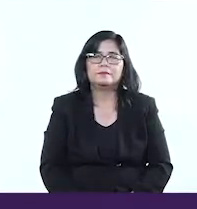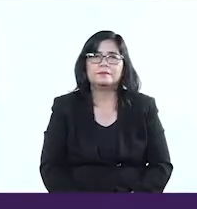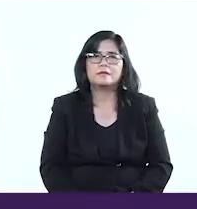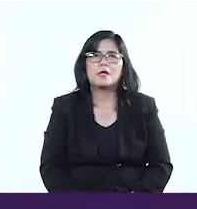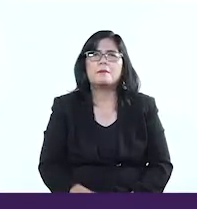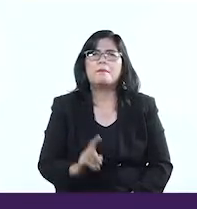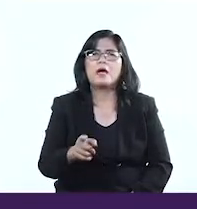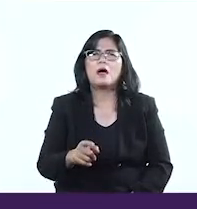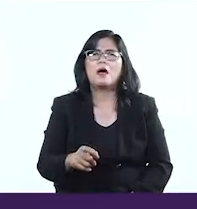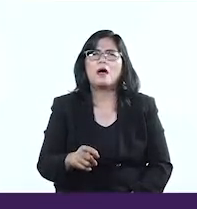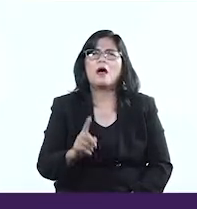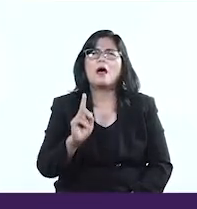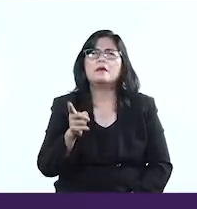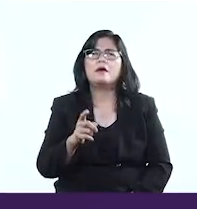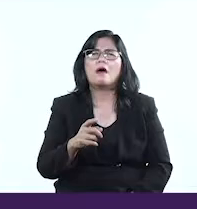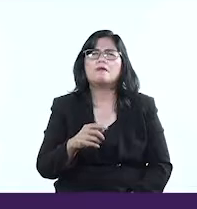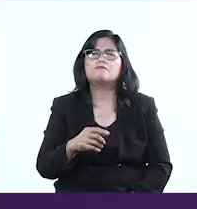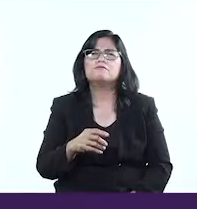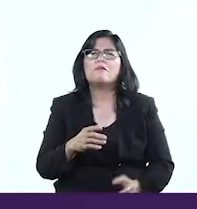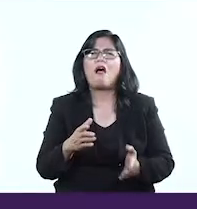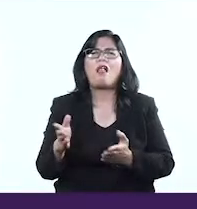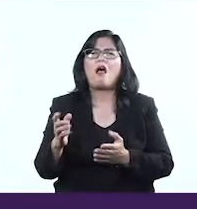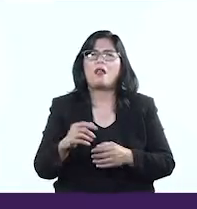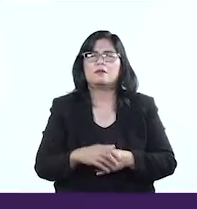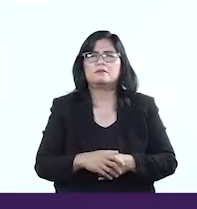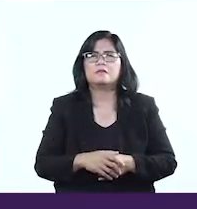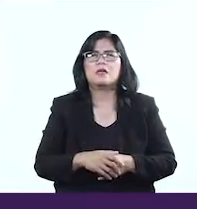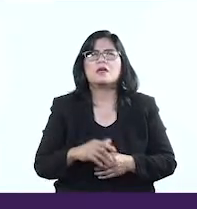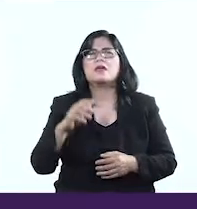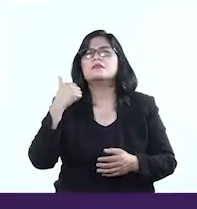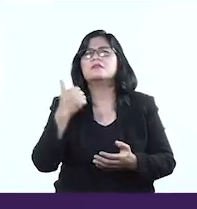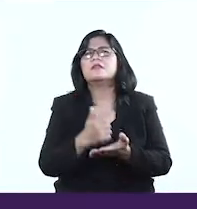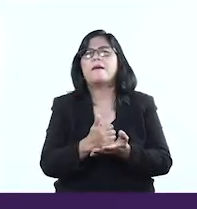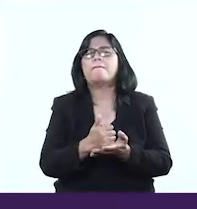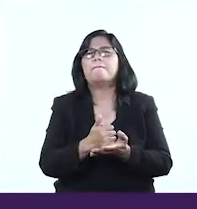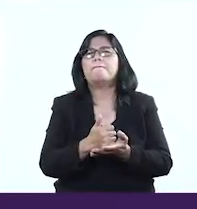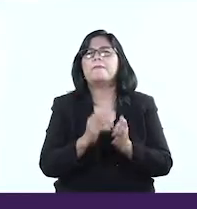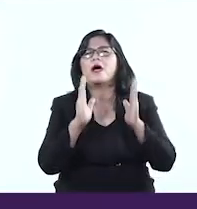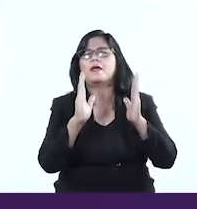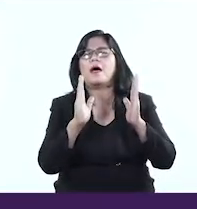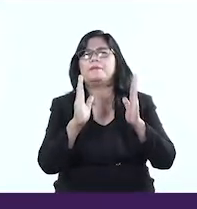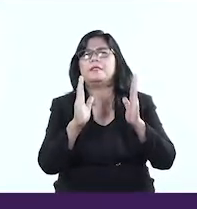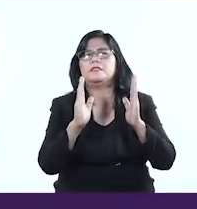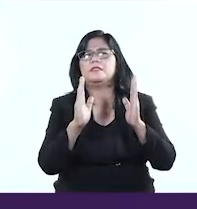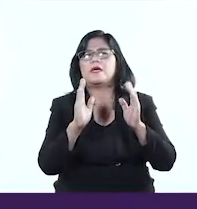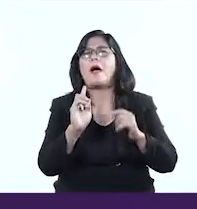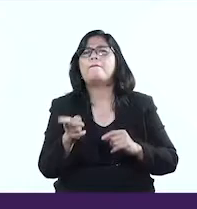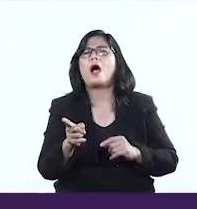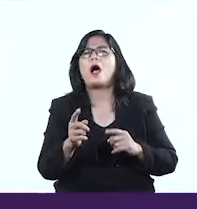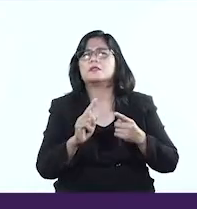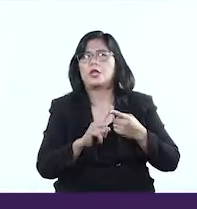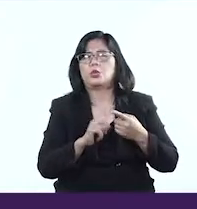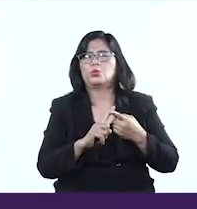ini maka beberapa hal Samosir buat saudara ayo kita siap menghadapinya Hai yang pertama